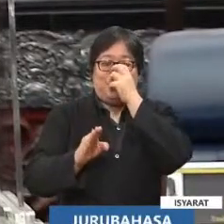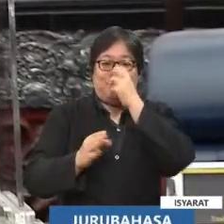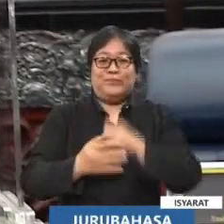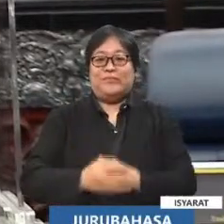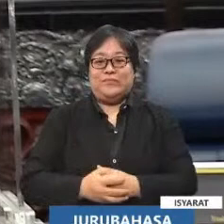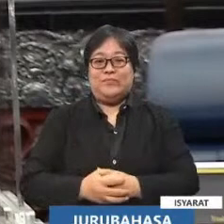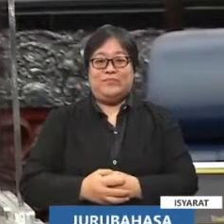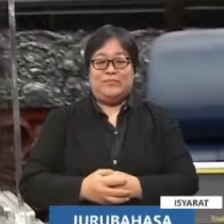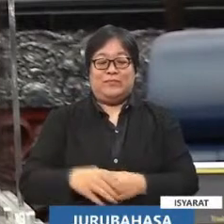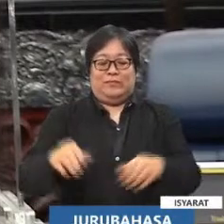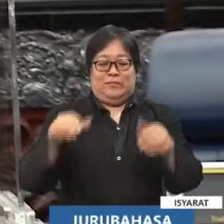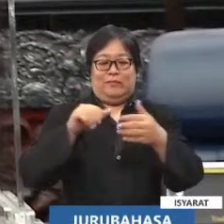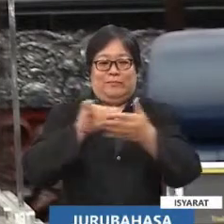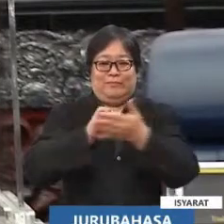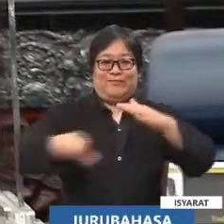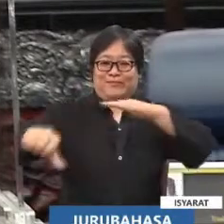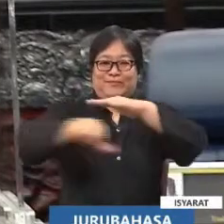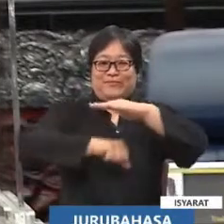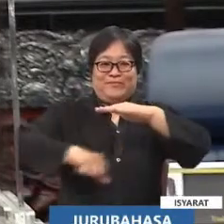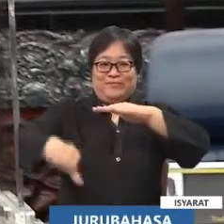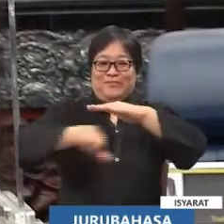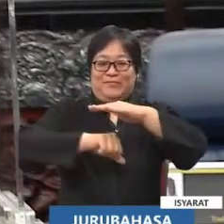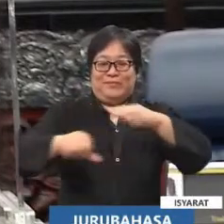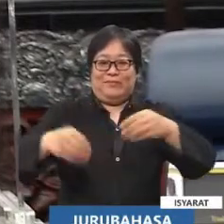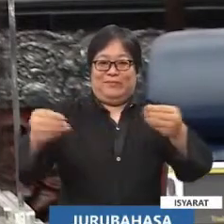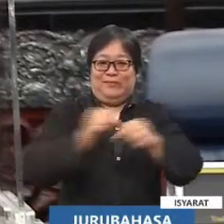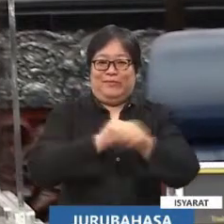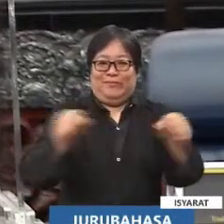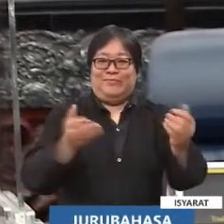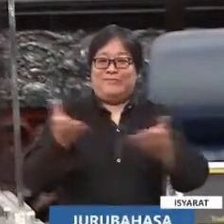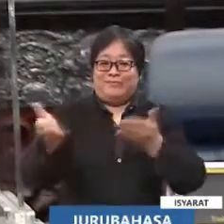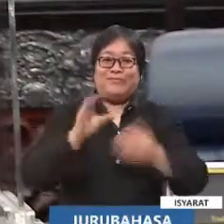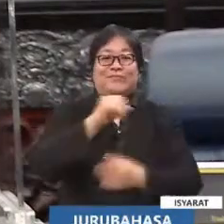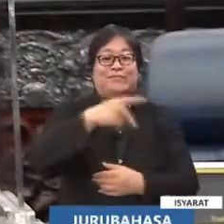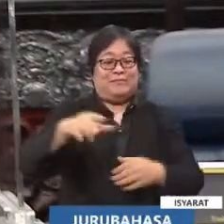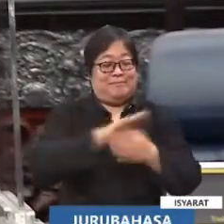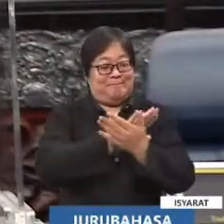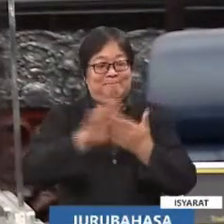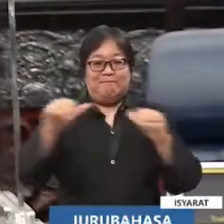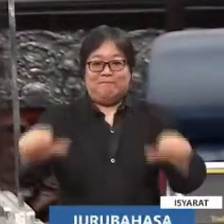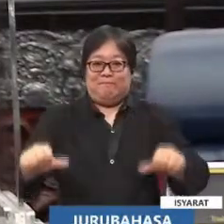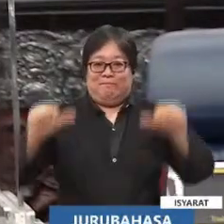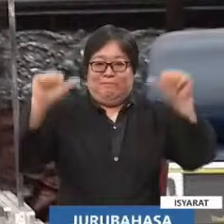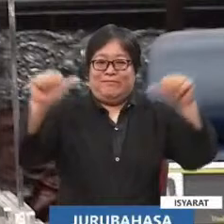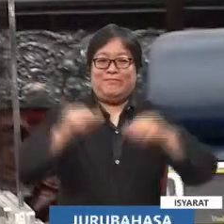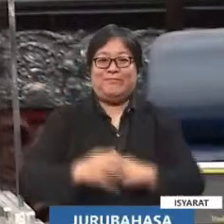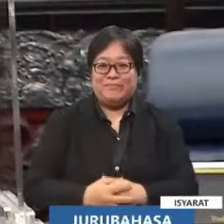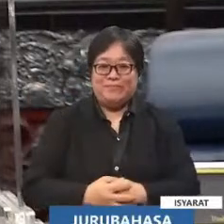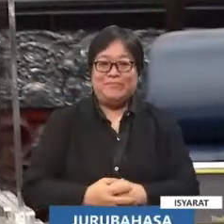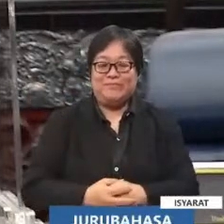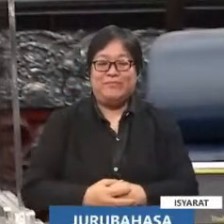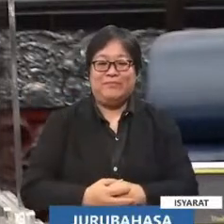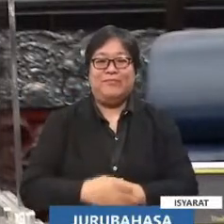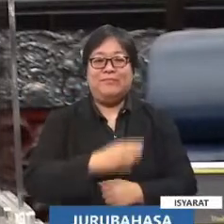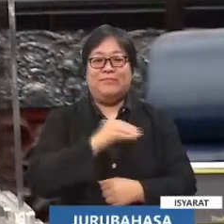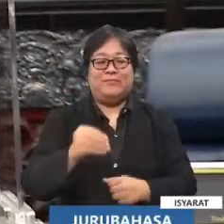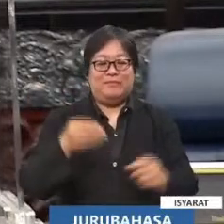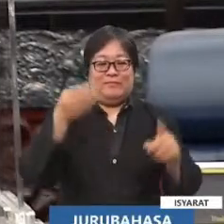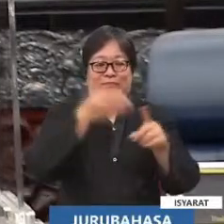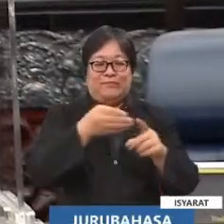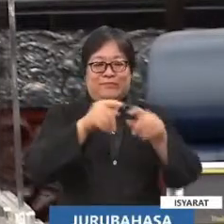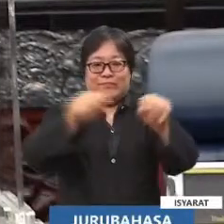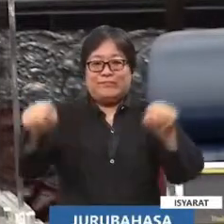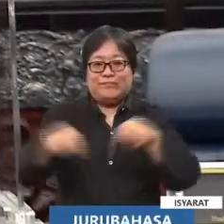telah jadikan penanda aras untuk penyediaan dan memperkemaskan SOP bagi pembukaan lebih banyak gelembung, destinasi